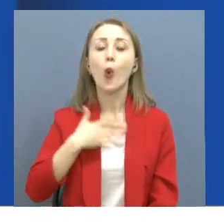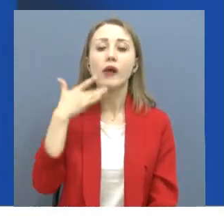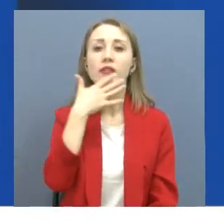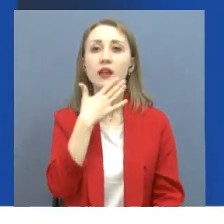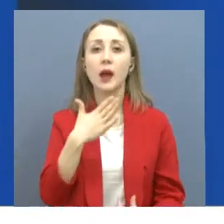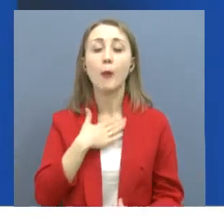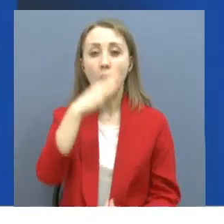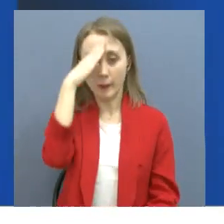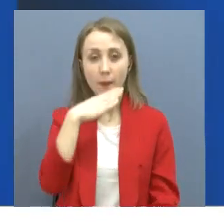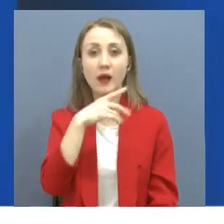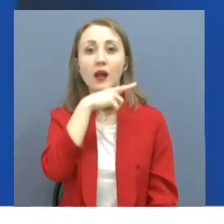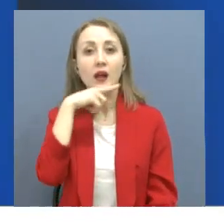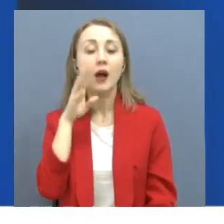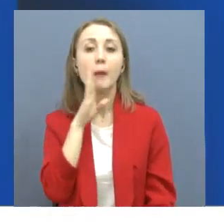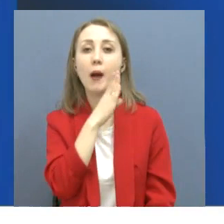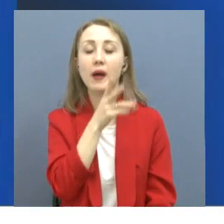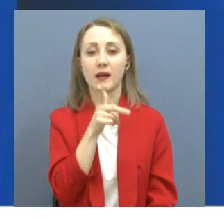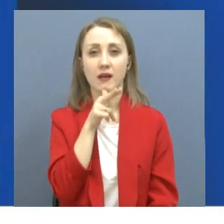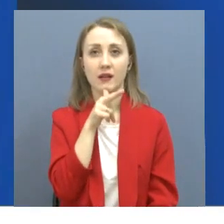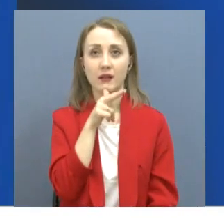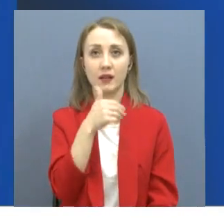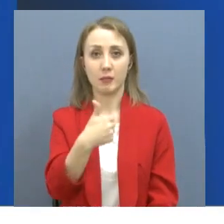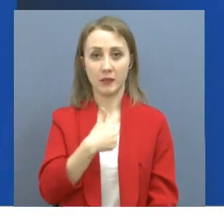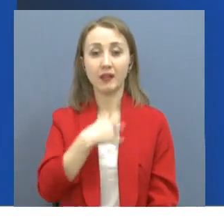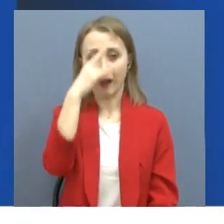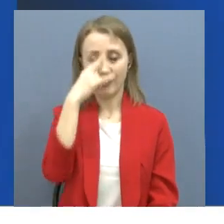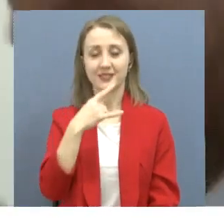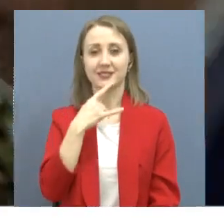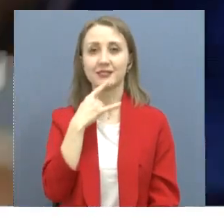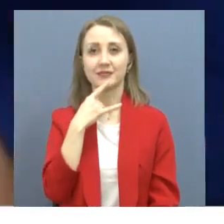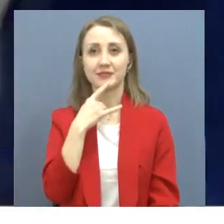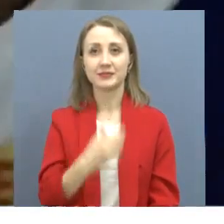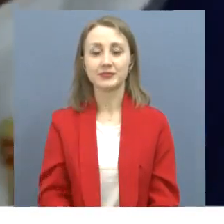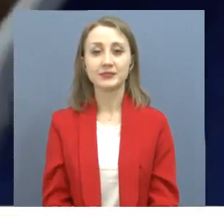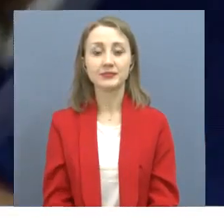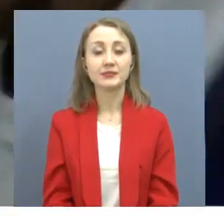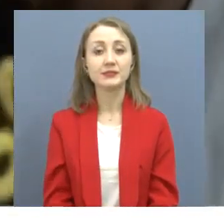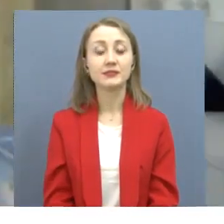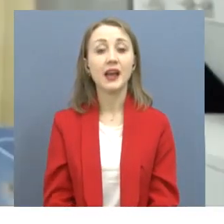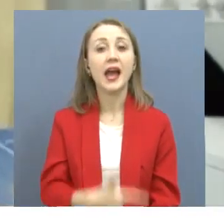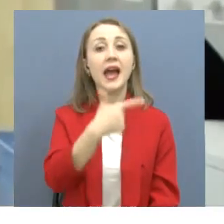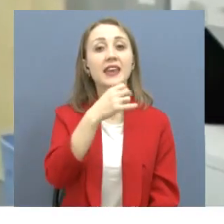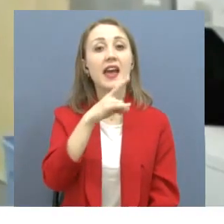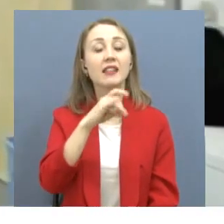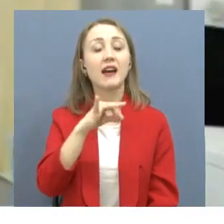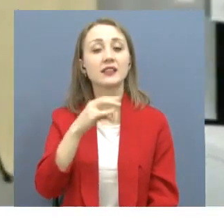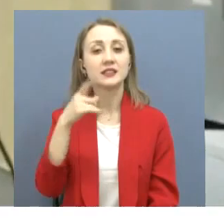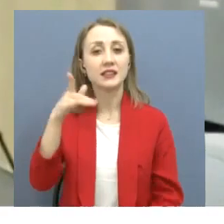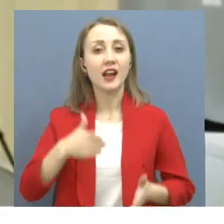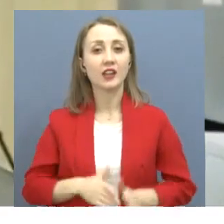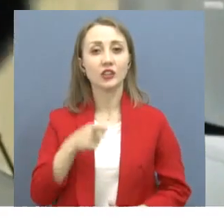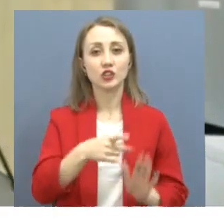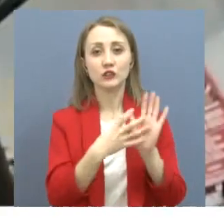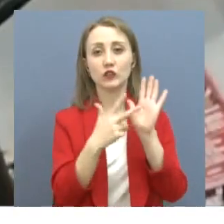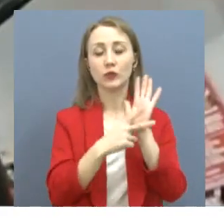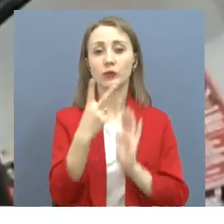отец русский, мама кореянка, а мен казахтун. Геннадий Головкин родился в